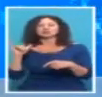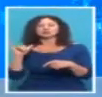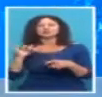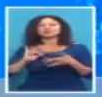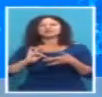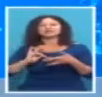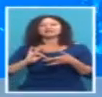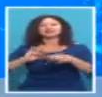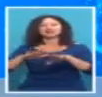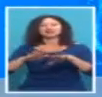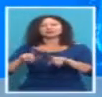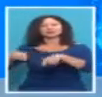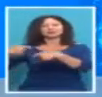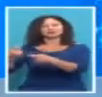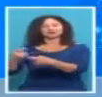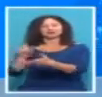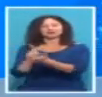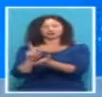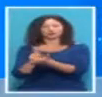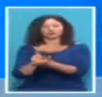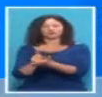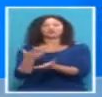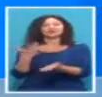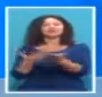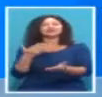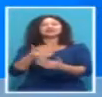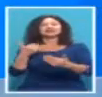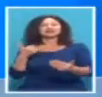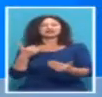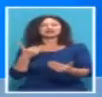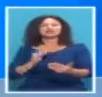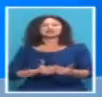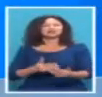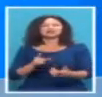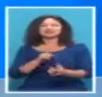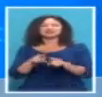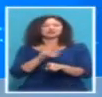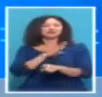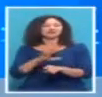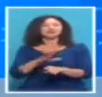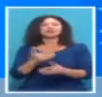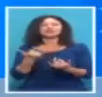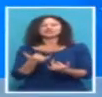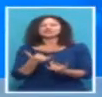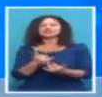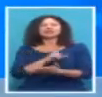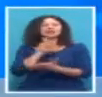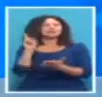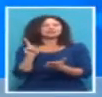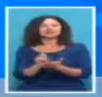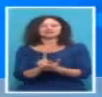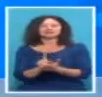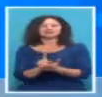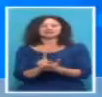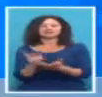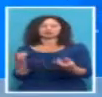онлайн-передачей данных. Если раньше список тех субъектов предпринимательства, кто в обязательном порядке должны были иметь такие кассовые аппараты, состоял из